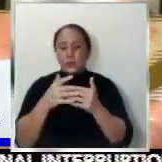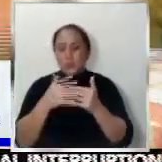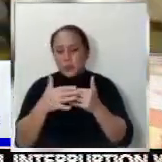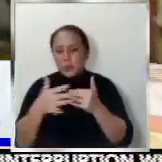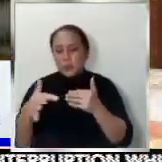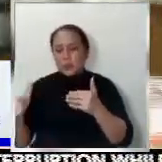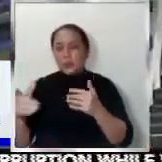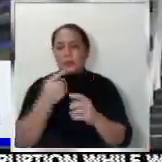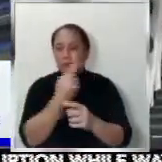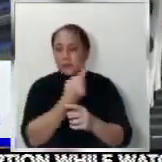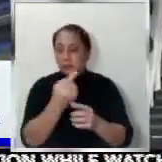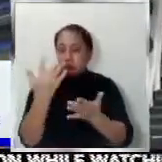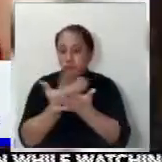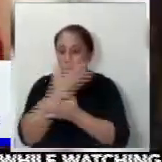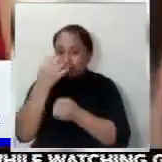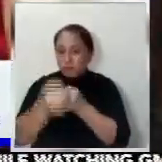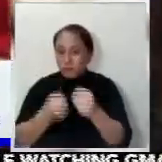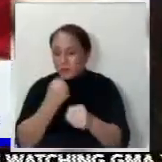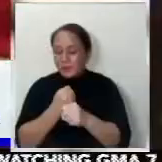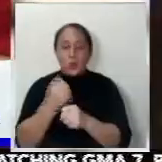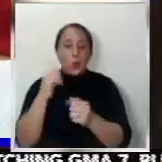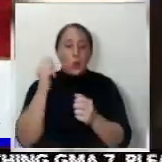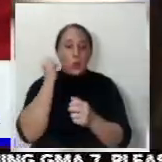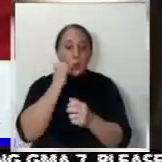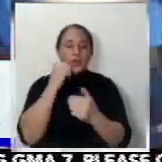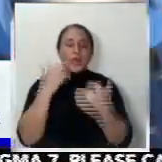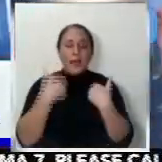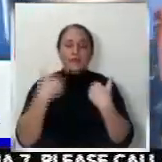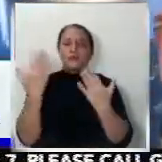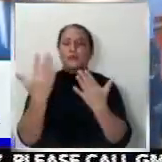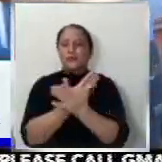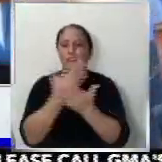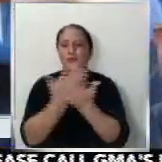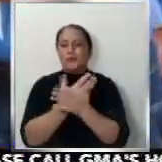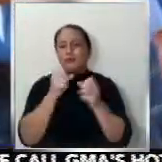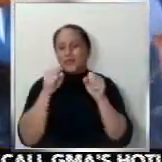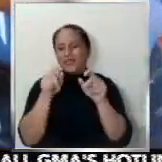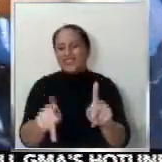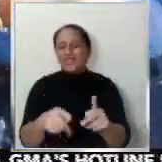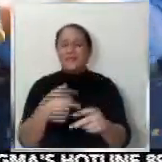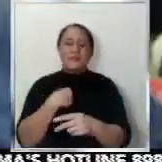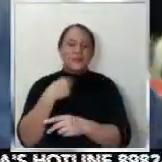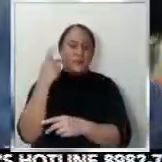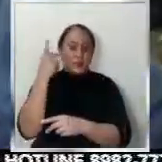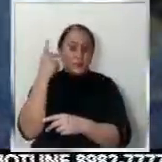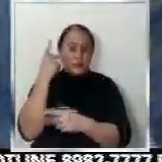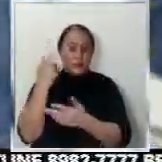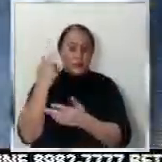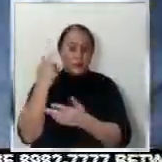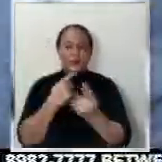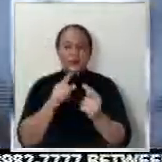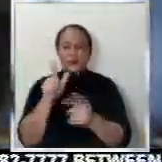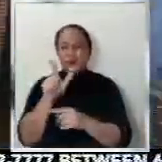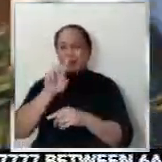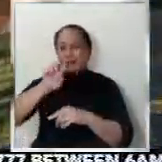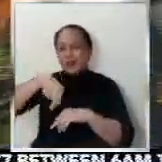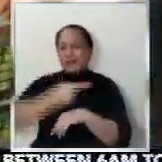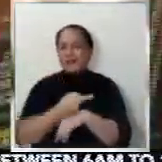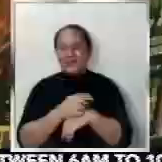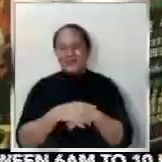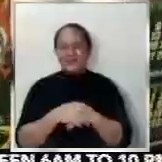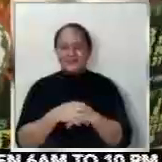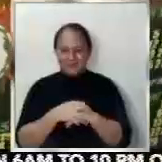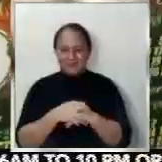bagong taon, laging may dalang bagong pagkakataon. Ako po si Kuya Kim at sagot ko kayo 24 oras.